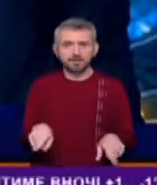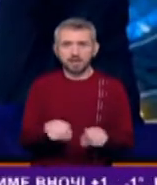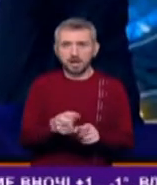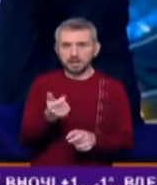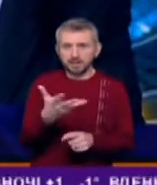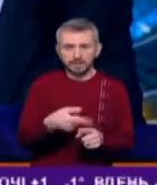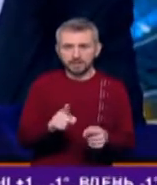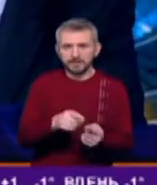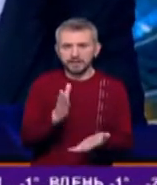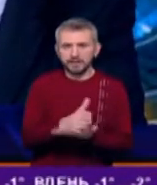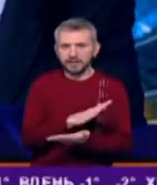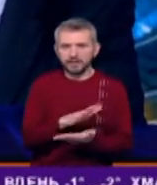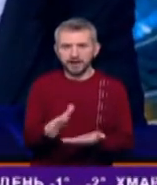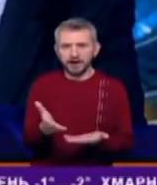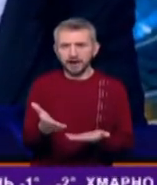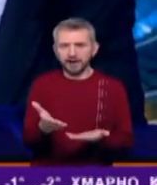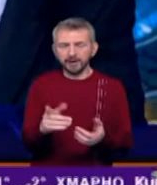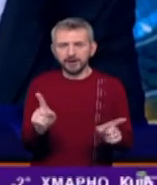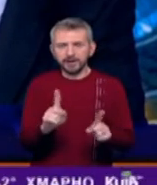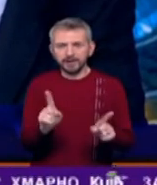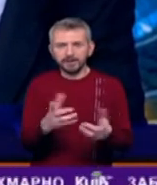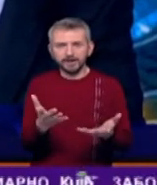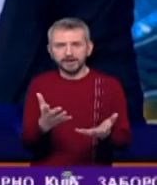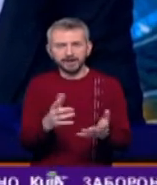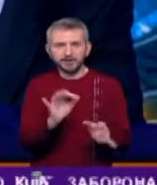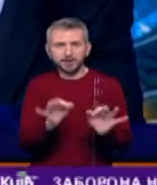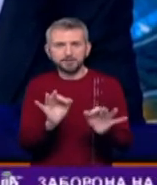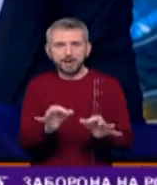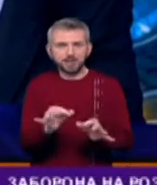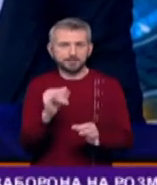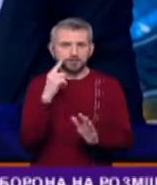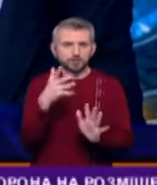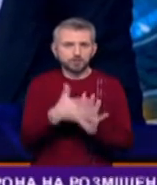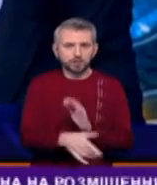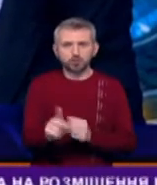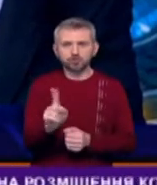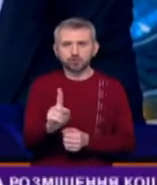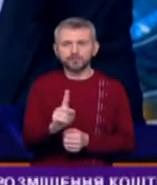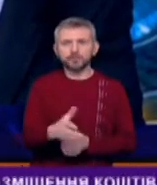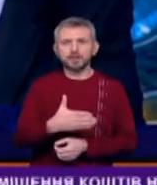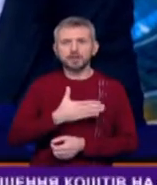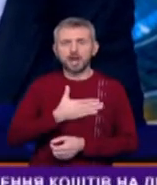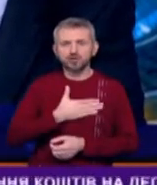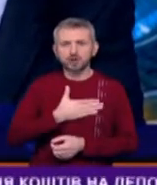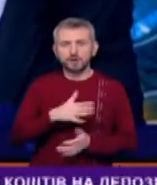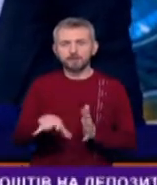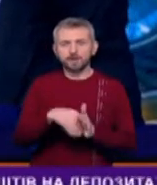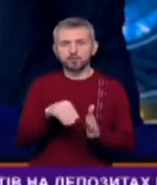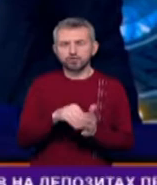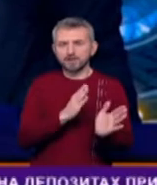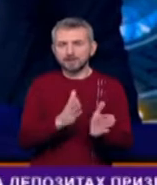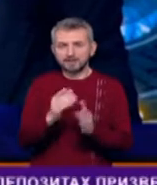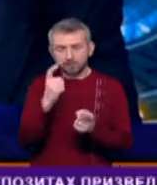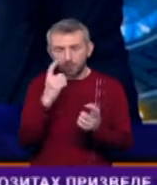кількість, це не є ну, чимось, скажімо, нормальним. І зрозуміло, що наша виборча система,